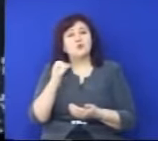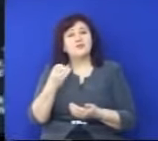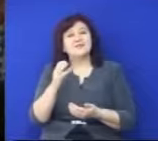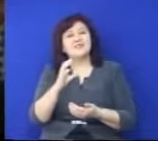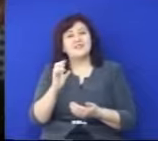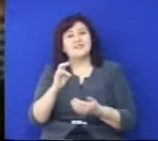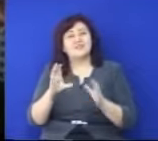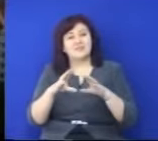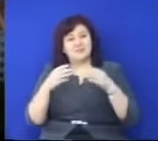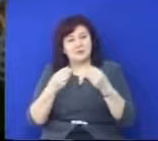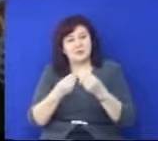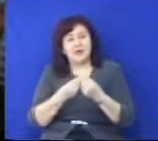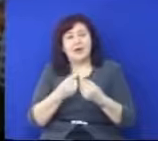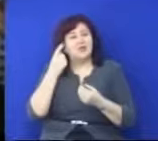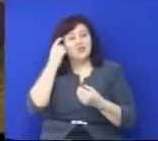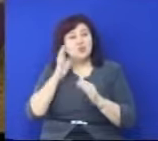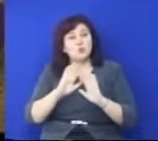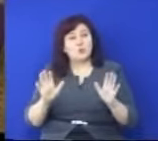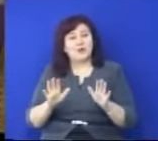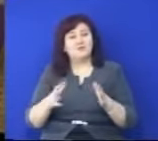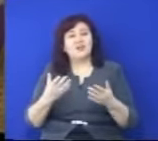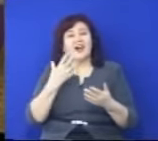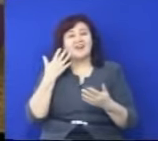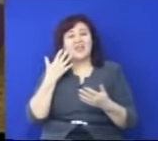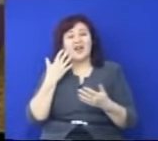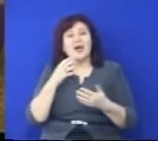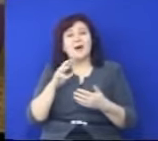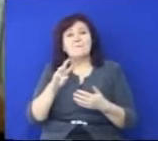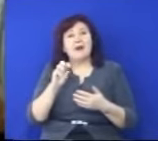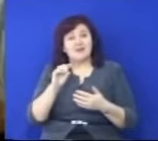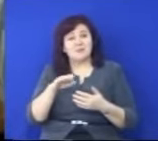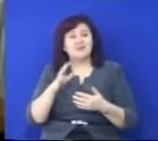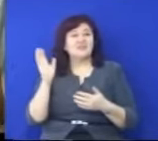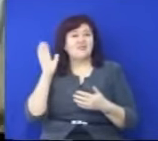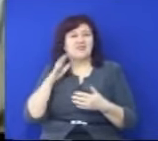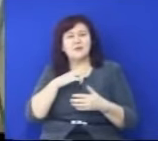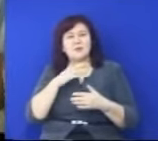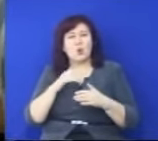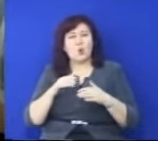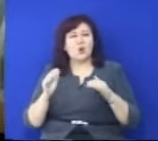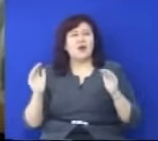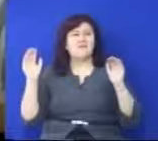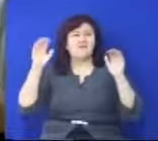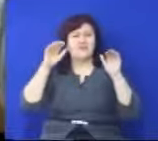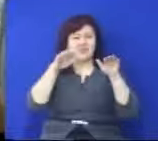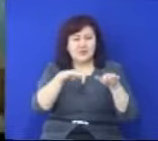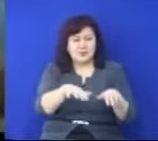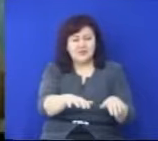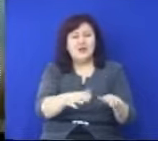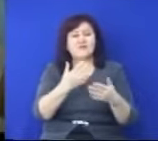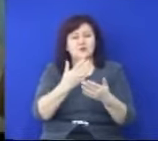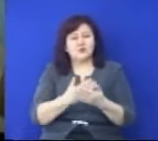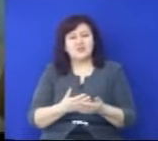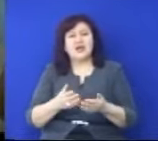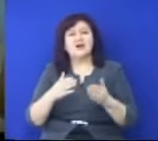айдың ішінде баспаналы боламыз деп ойламаған. Олардың үйі наурыз айында су тасқынынан жарамсыз болып қалады. Енді міне